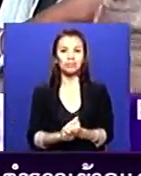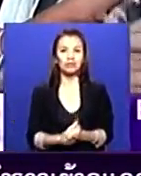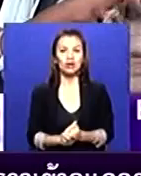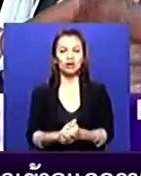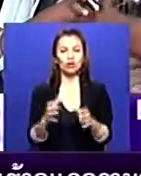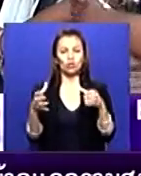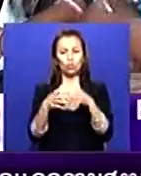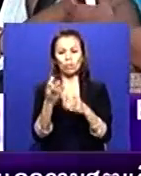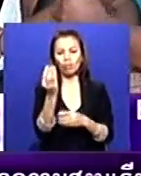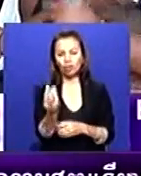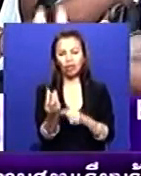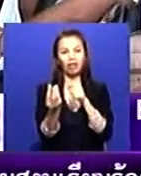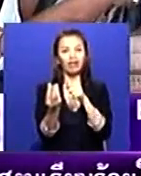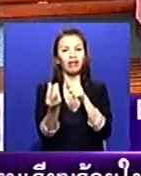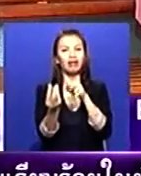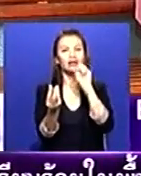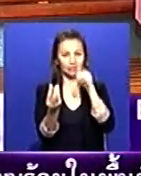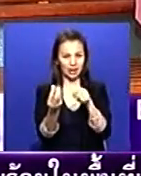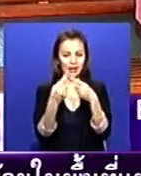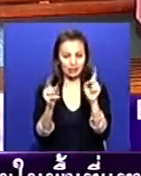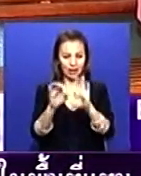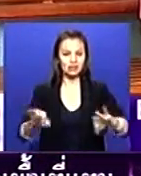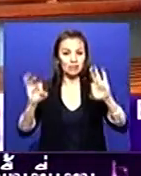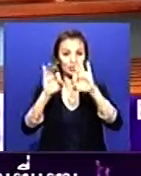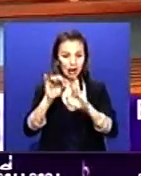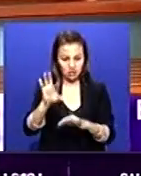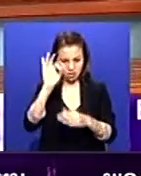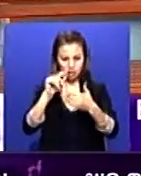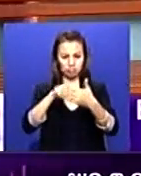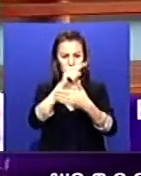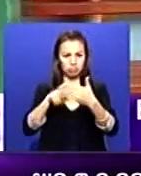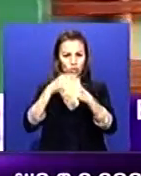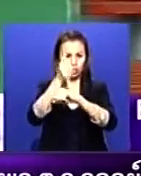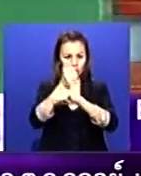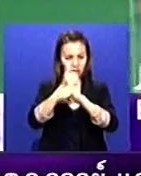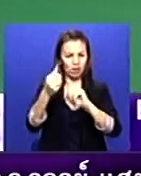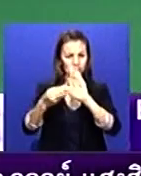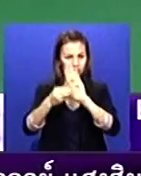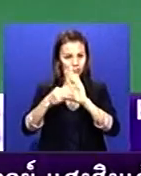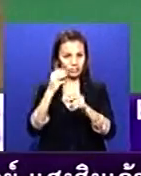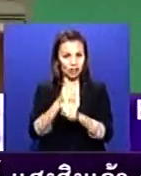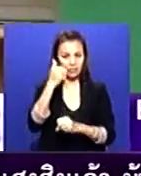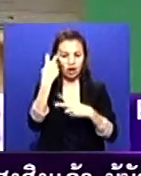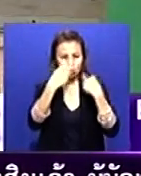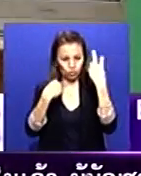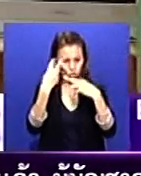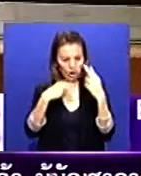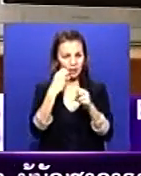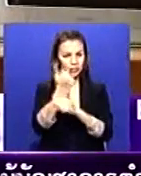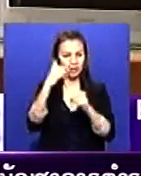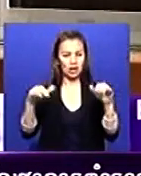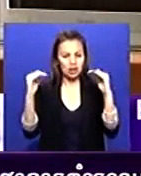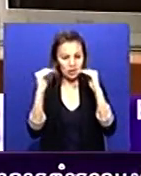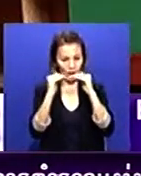ำนวนที่น้อยแต่ก็มีส่วนสำคัญในการเลือกผู้บริหารเข้ามาดูแลสิทธิประโยชน์ในการเข้าถึงสวัสดิการต่างๆให้เท่าเทียมกับคน